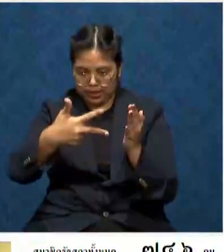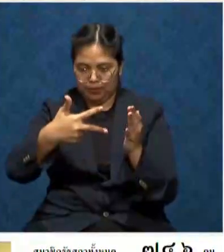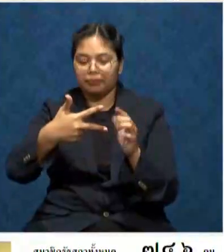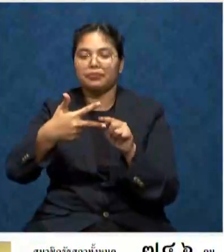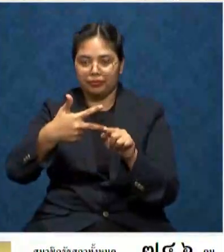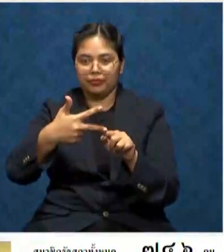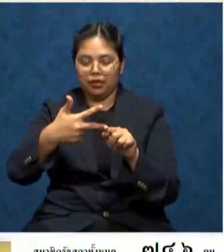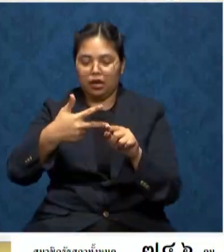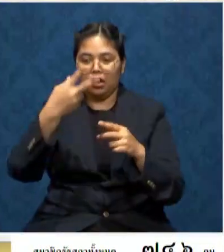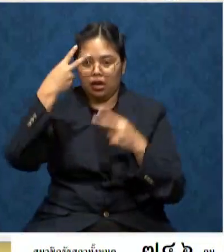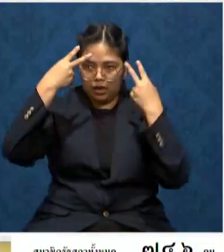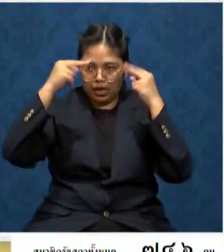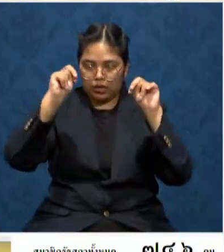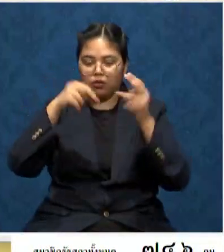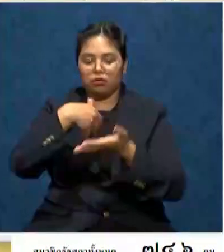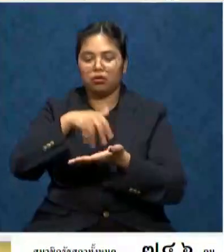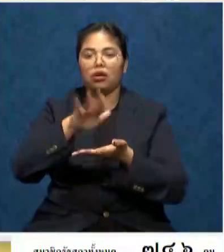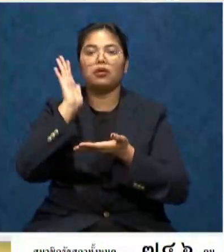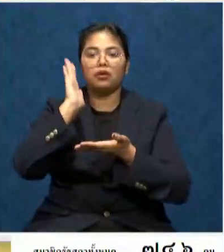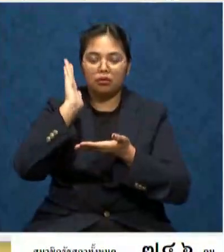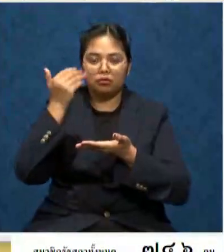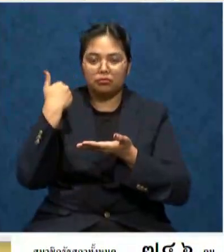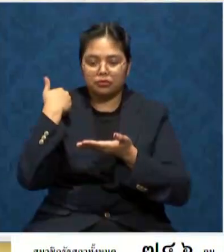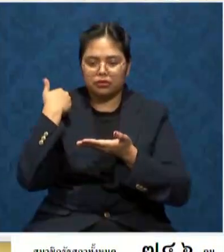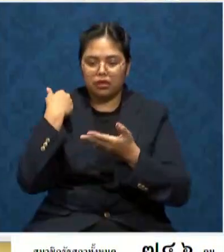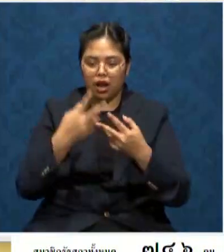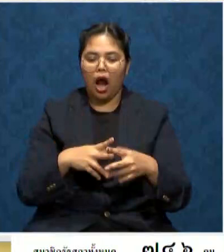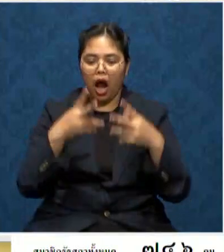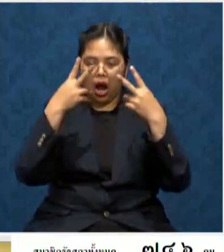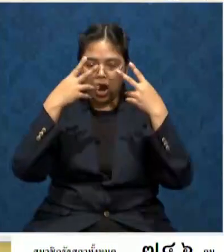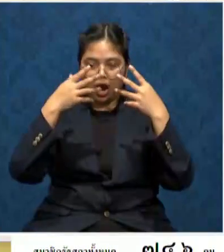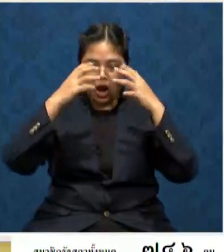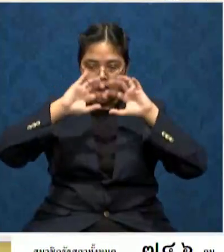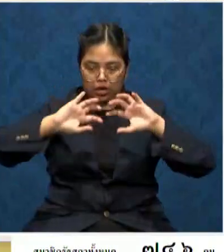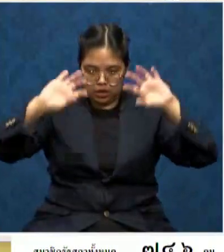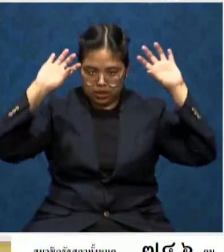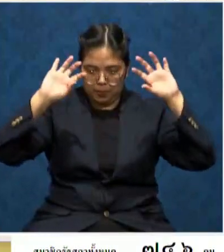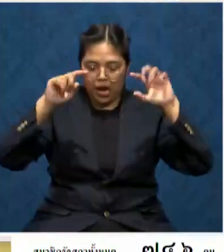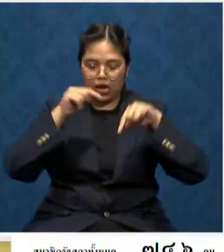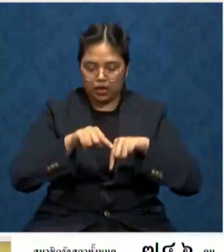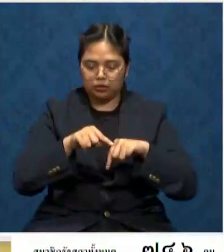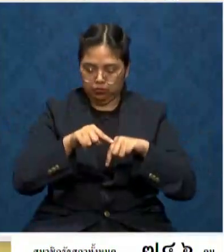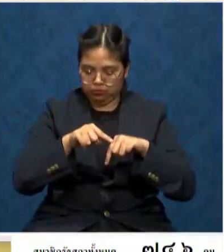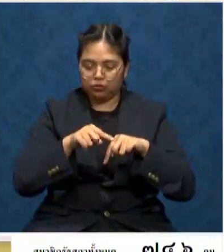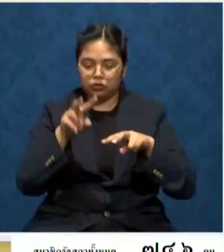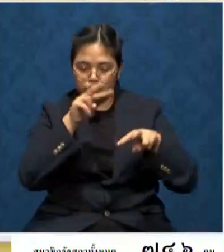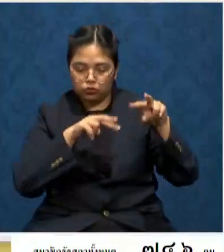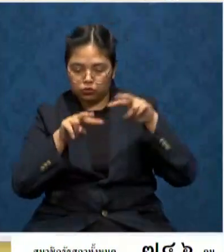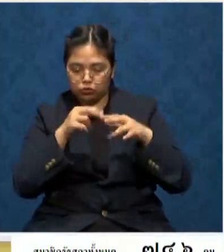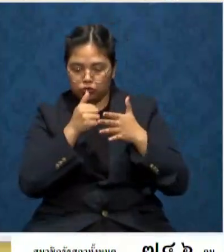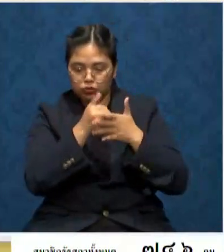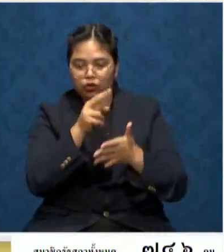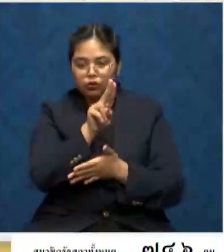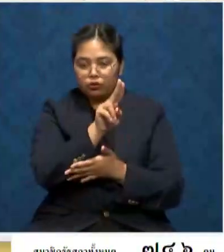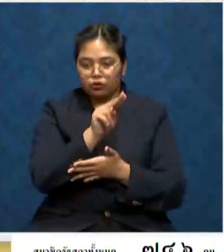ธนายมตรีถกแลงวอยงี้ครับรัฐบลนี้จะไม่ละเลยเรื่องเปาหมายการพัฒนาที่ยังยืนของสหาประชาชา